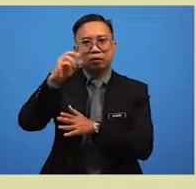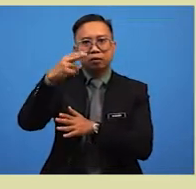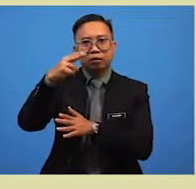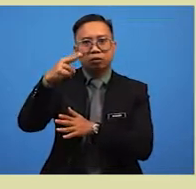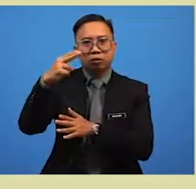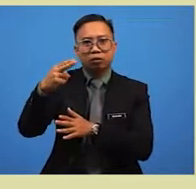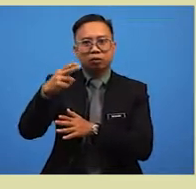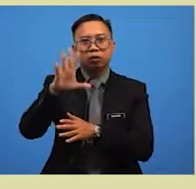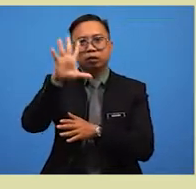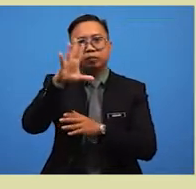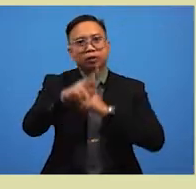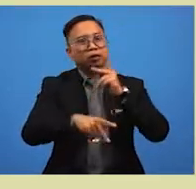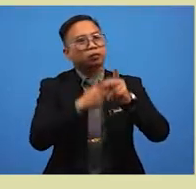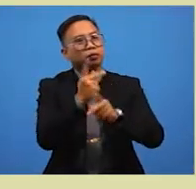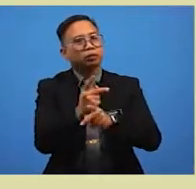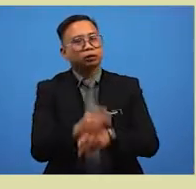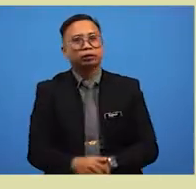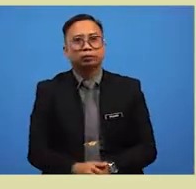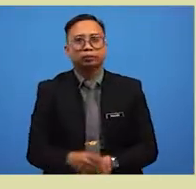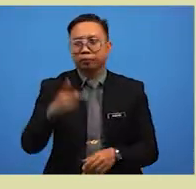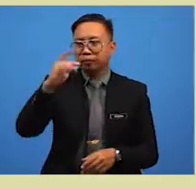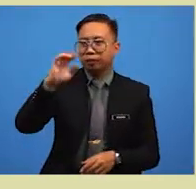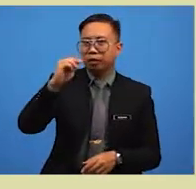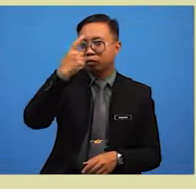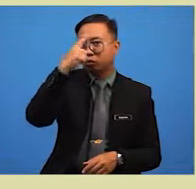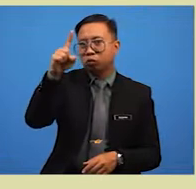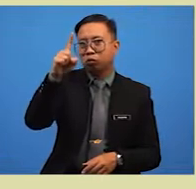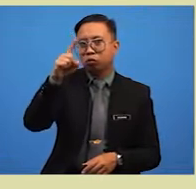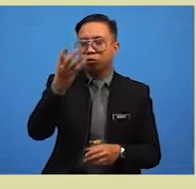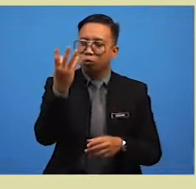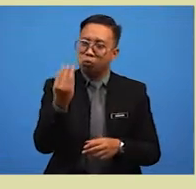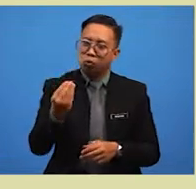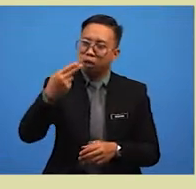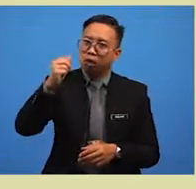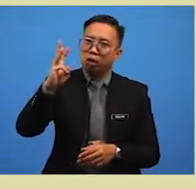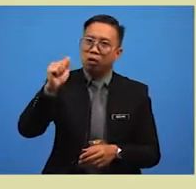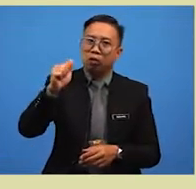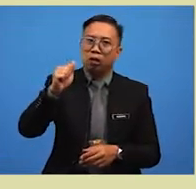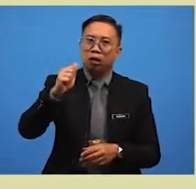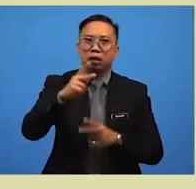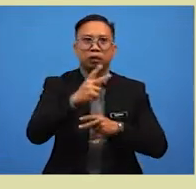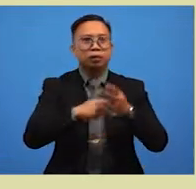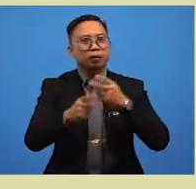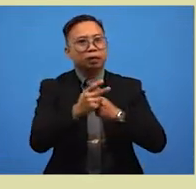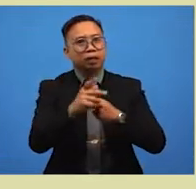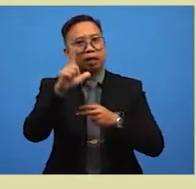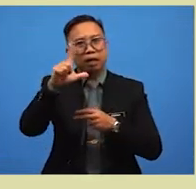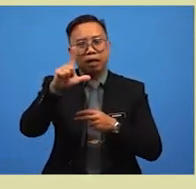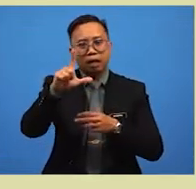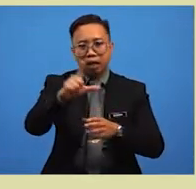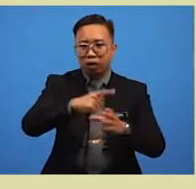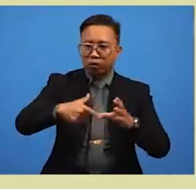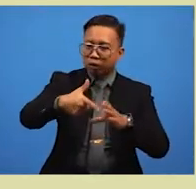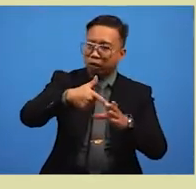proses luluh hawa kimia. KIM untuk luluh hawa kimia, L untuk larutan,